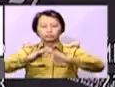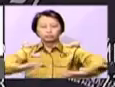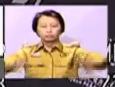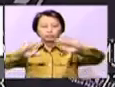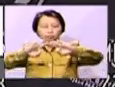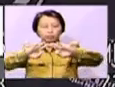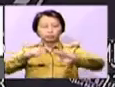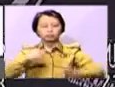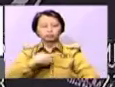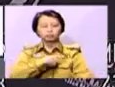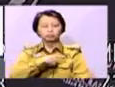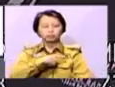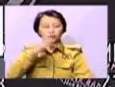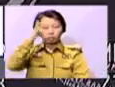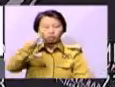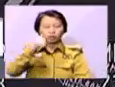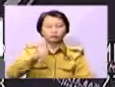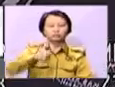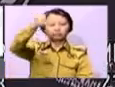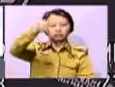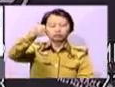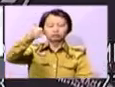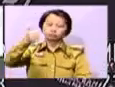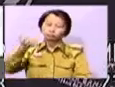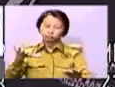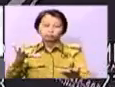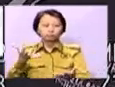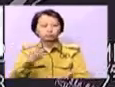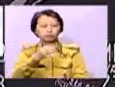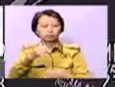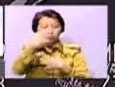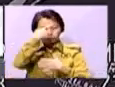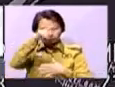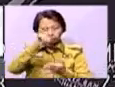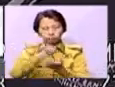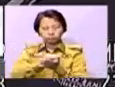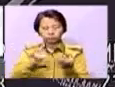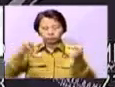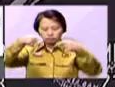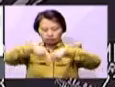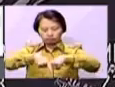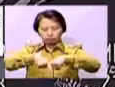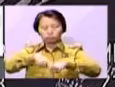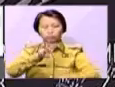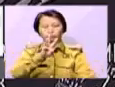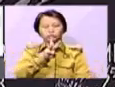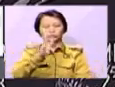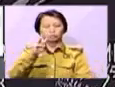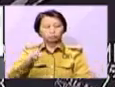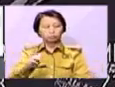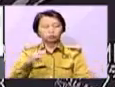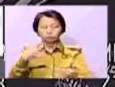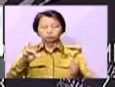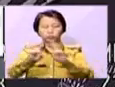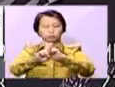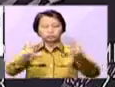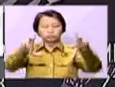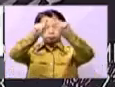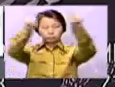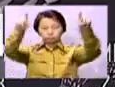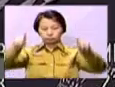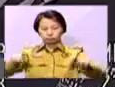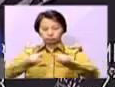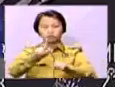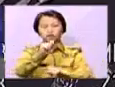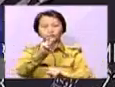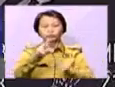jangka kita akan menang besar. Dan sebab itulah bagi pihak UMNO bahagian, kita telah menyediakan skrin besar,